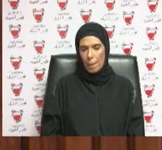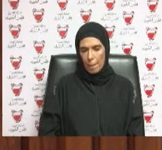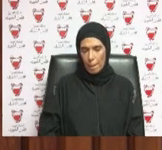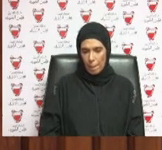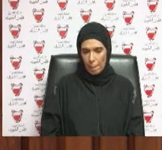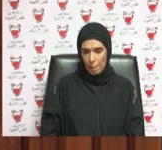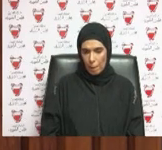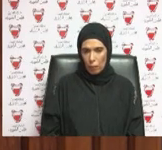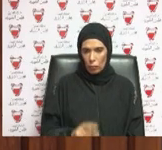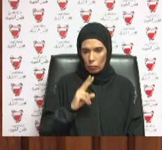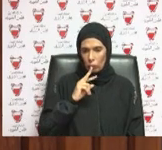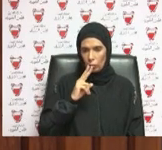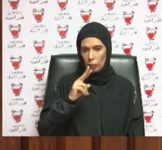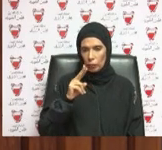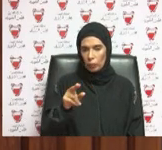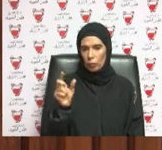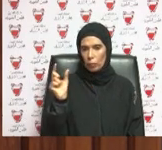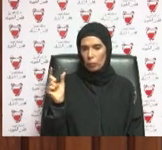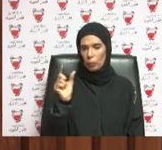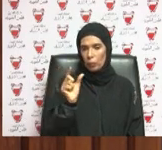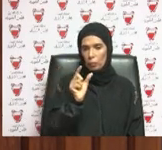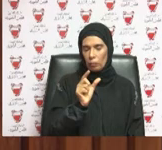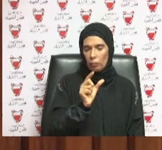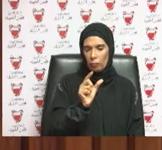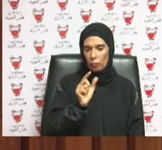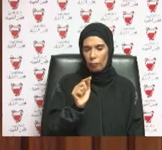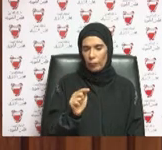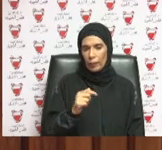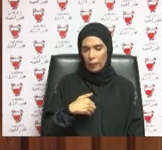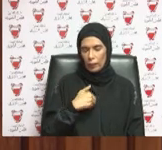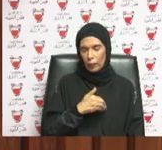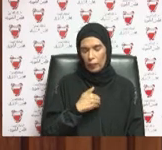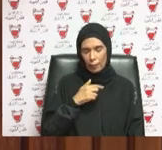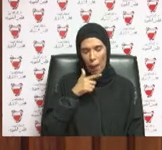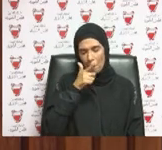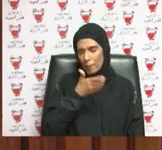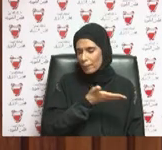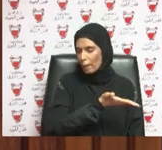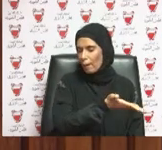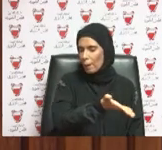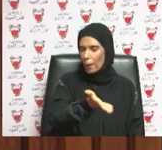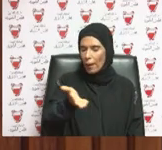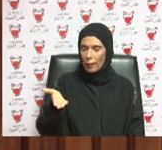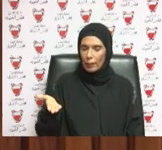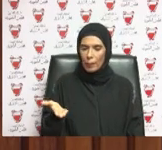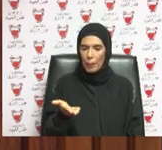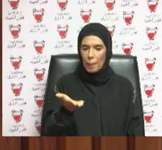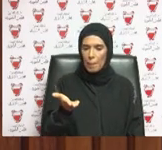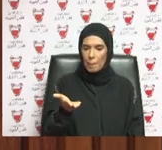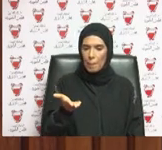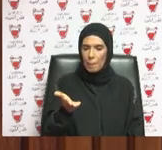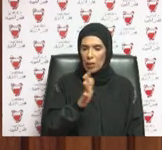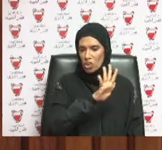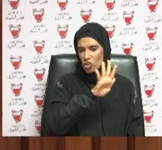وما قلتونه في كلماتكم لا يعبر عن أنفسكم فقط، وإنما يعبر عن جميع